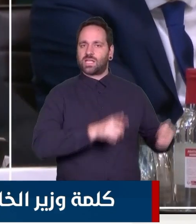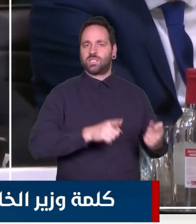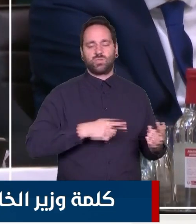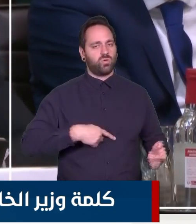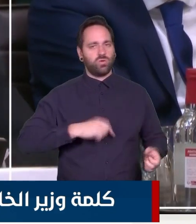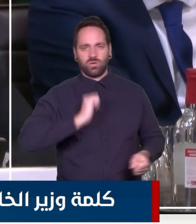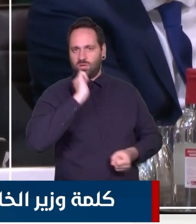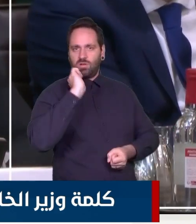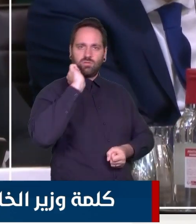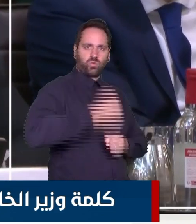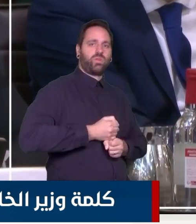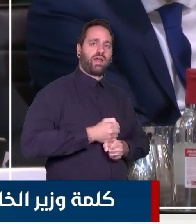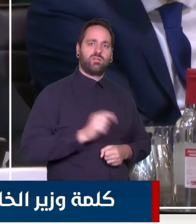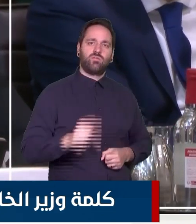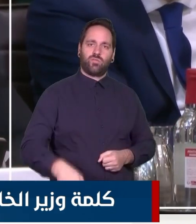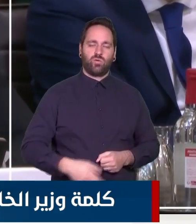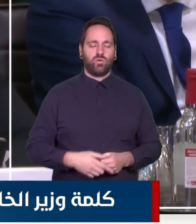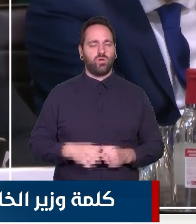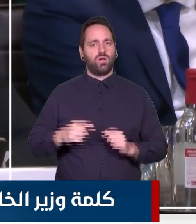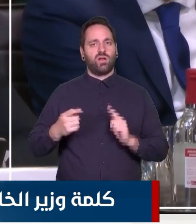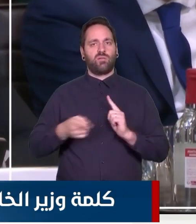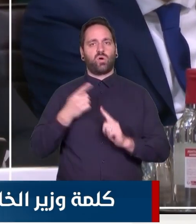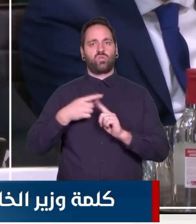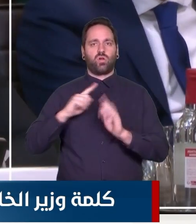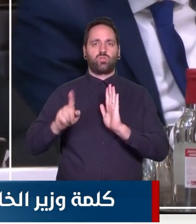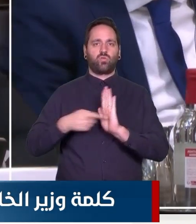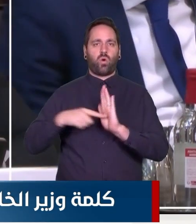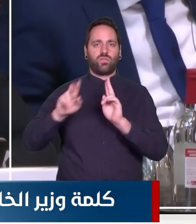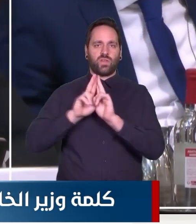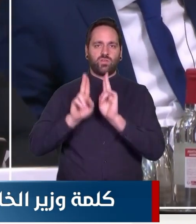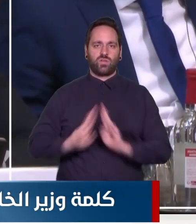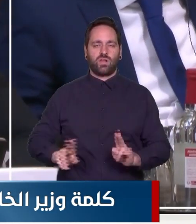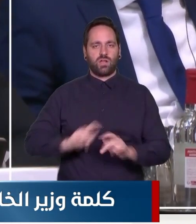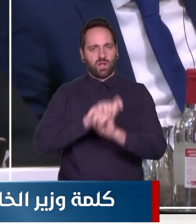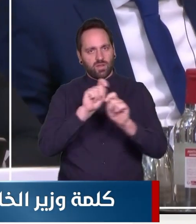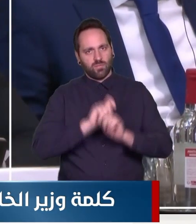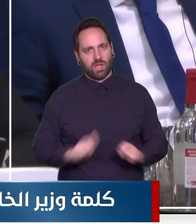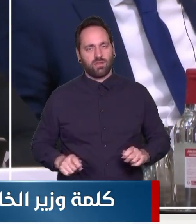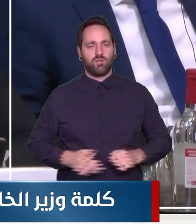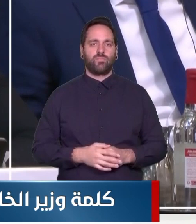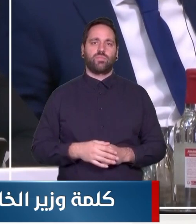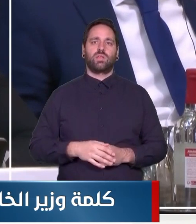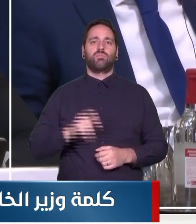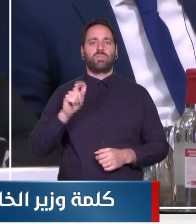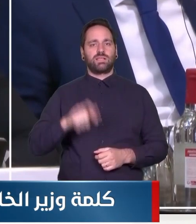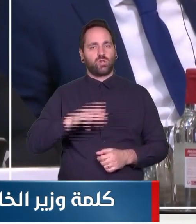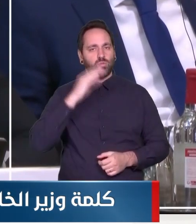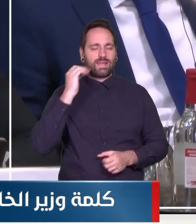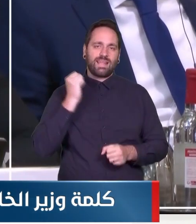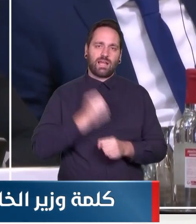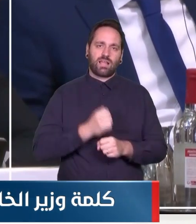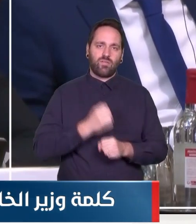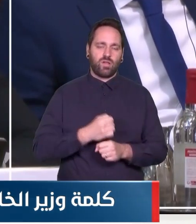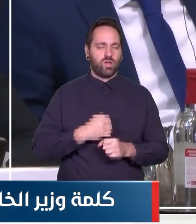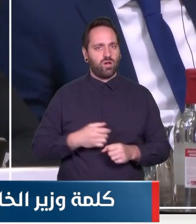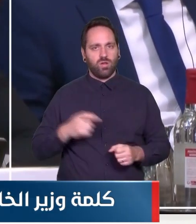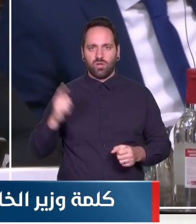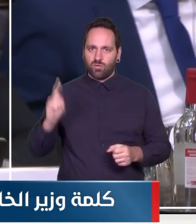ونكرر شكرنا للقائمين على إعداد هذا المؤتمر، ولنعمل جميعا